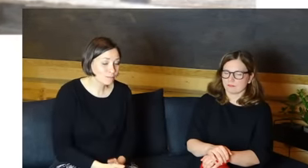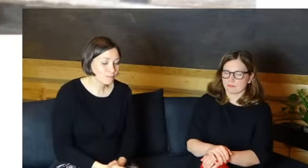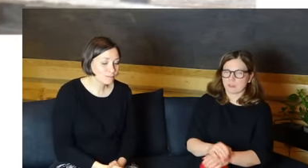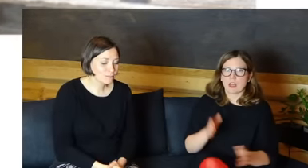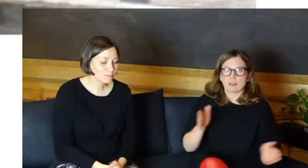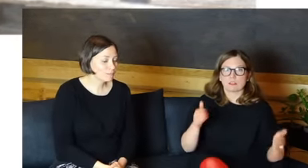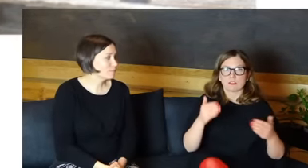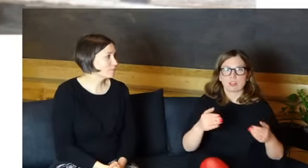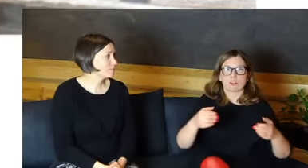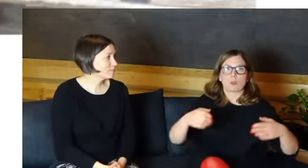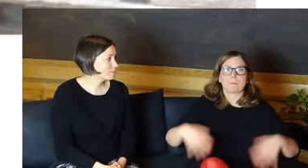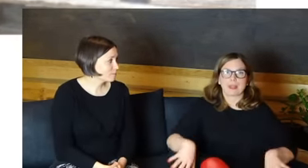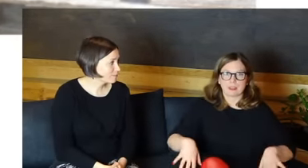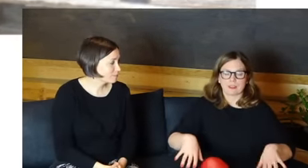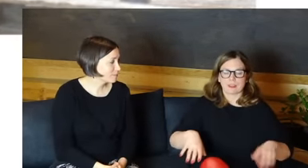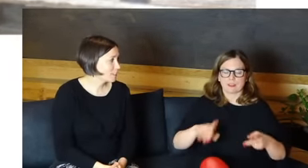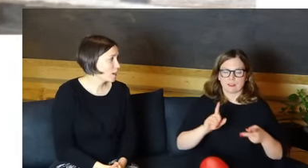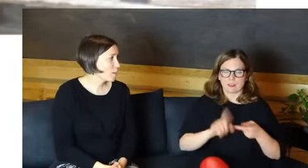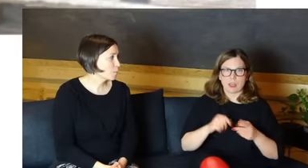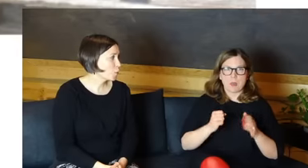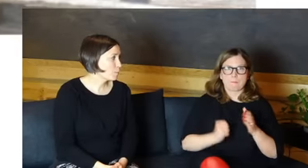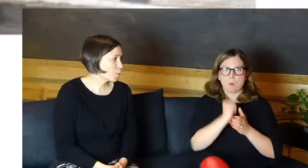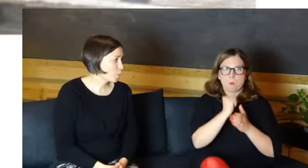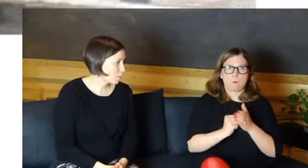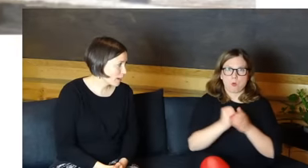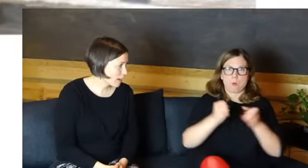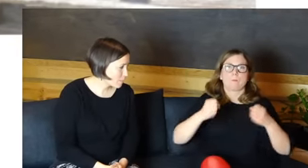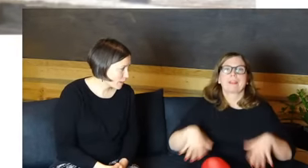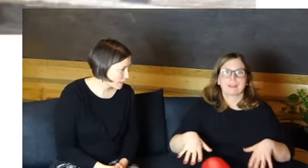Tassupetti, pumppupetti, pokkapetti.